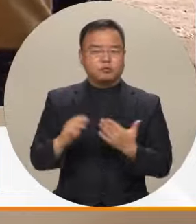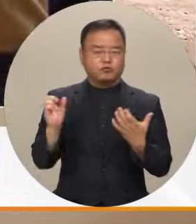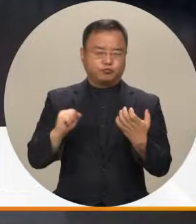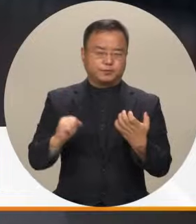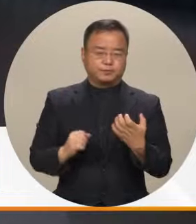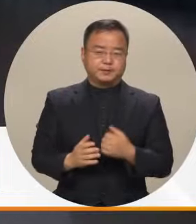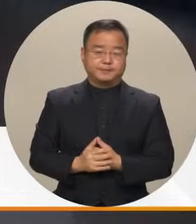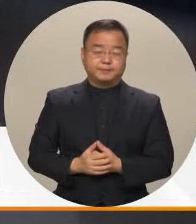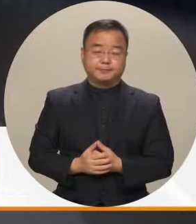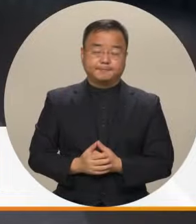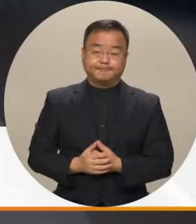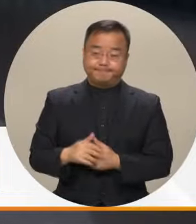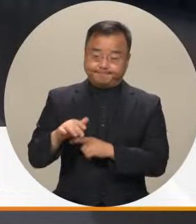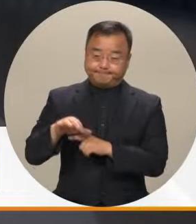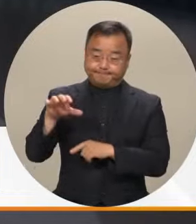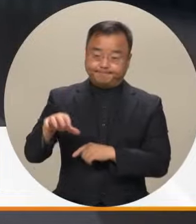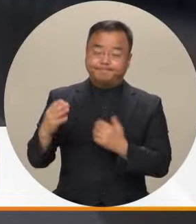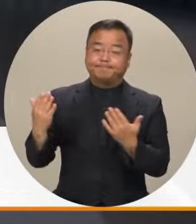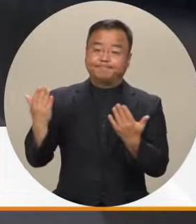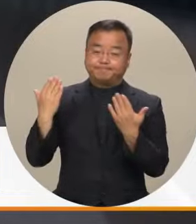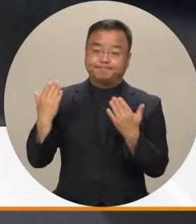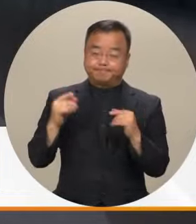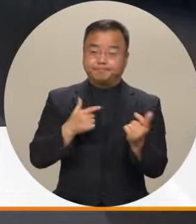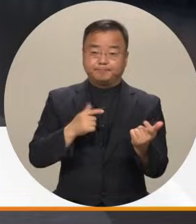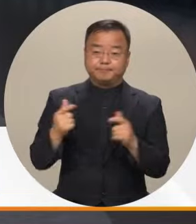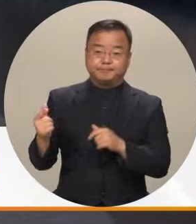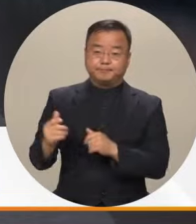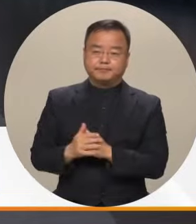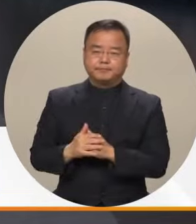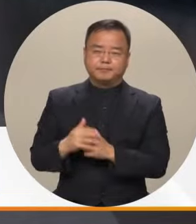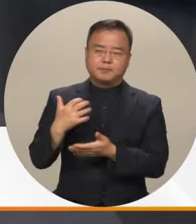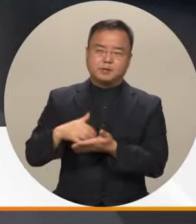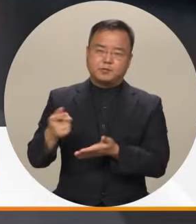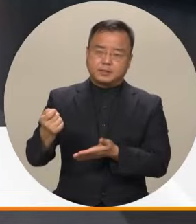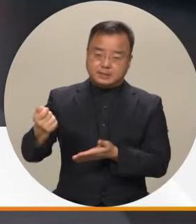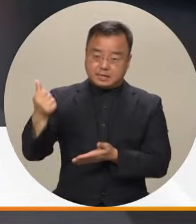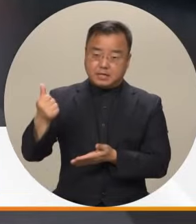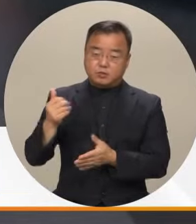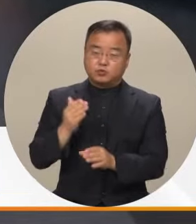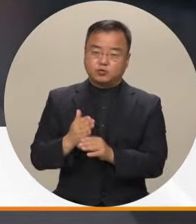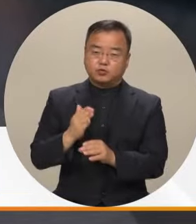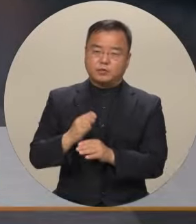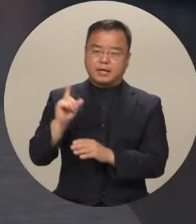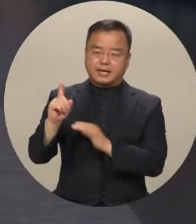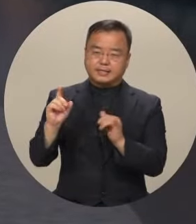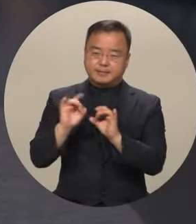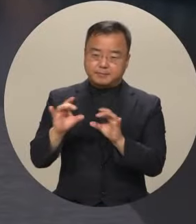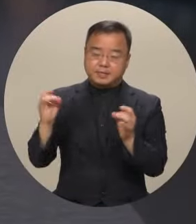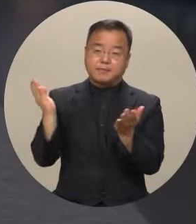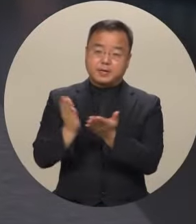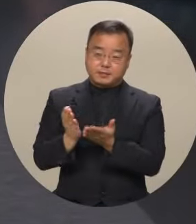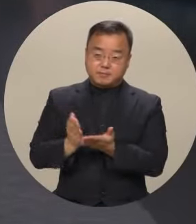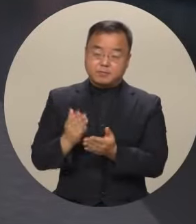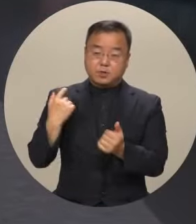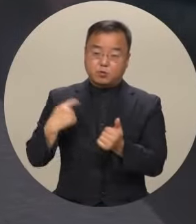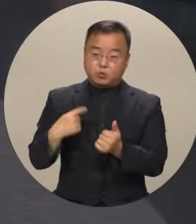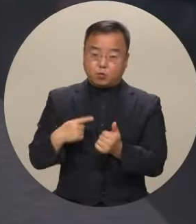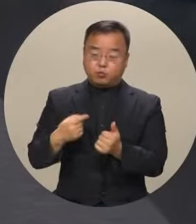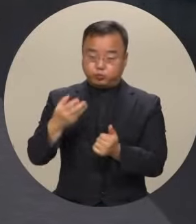육박했습니다네 농촌 학교들이 아무래도 또 학급 규모가 적다 보니까 한 명 한 명의 맞춤형 교육을 해 줄 수 있다라는 장점도